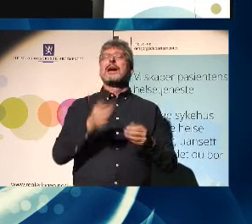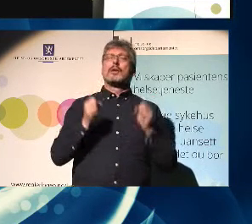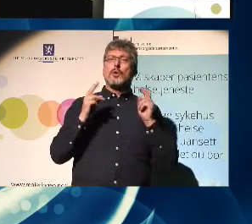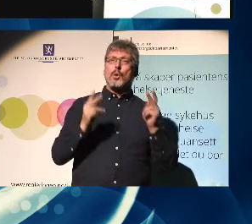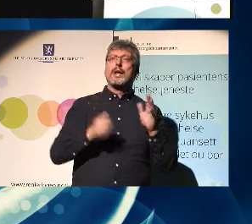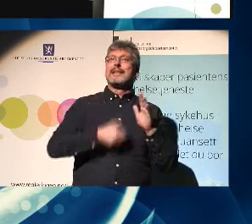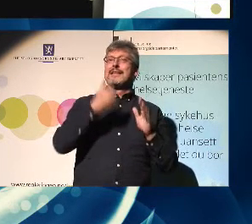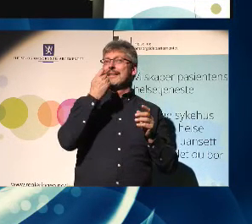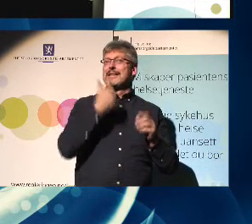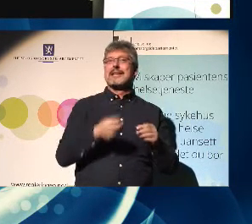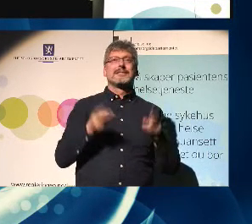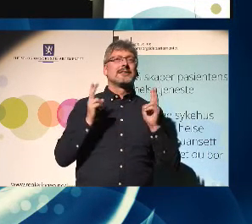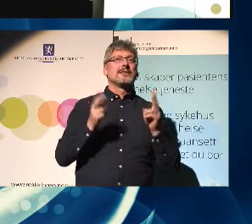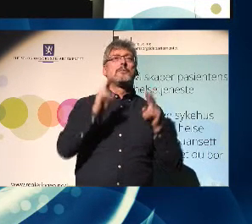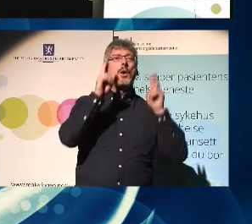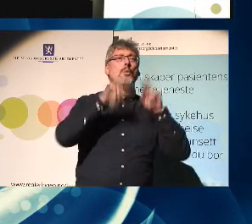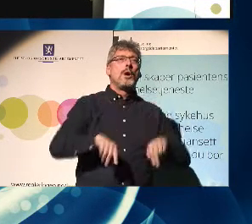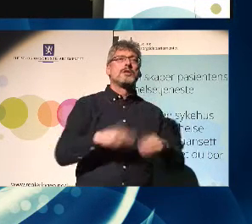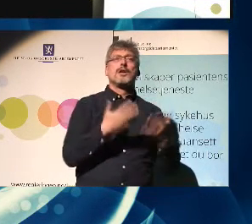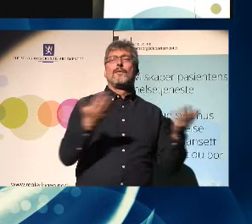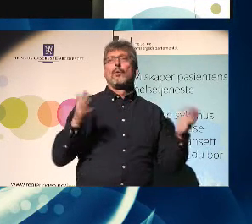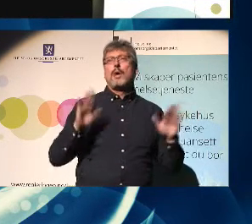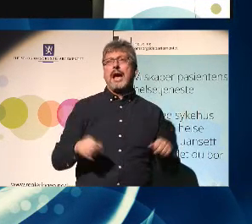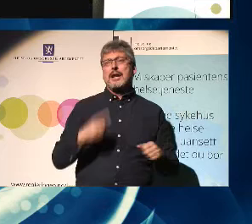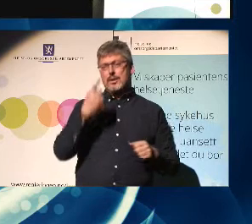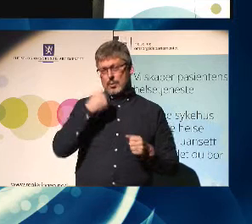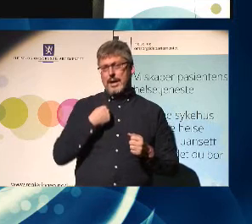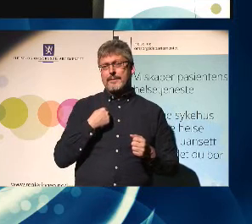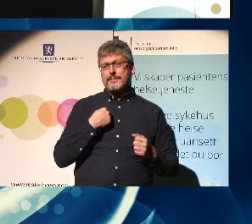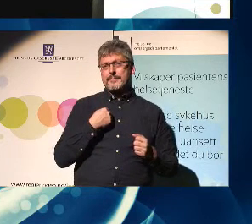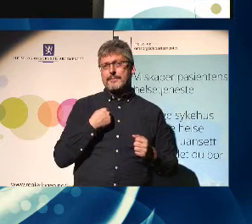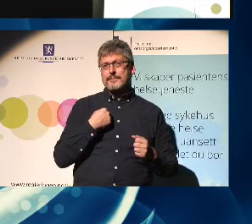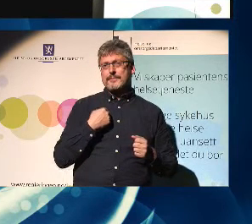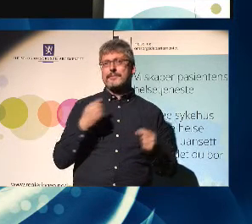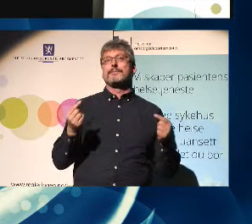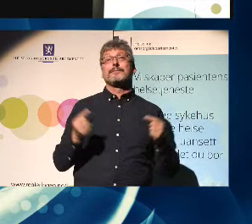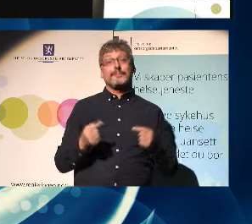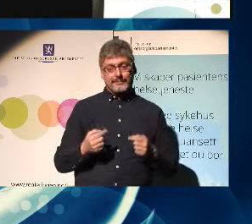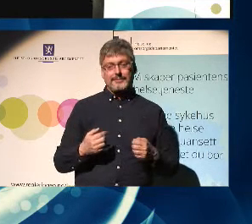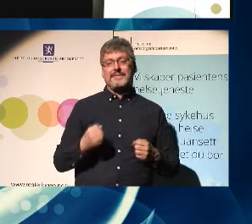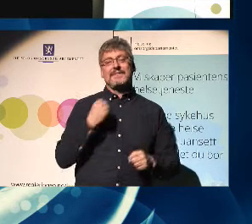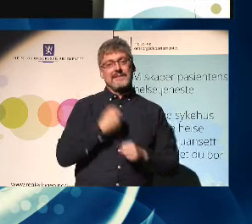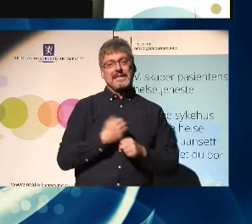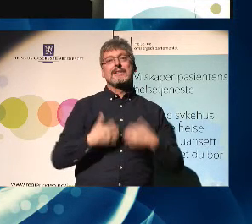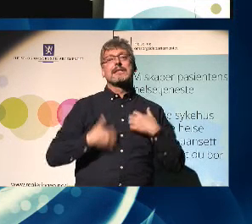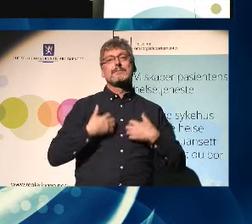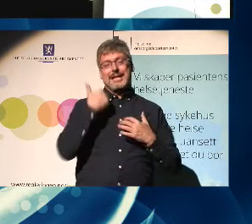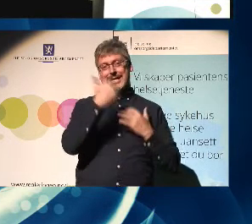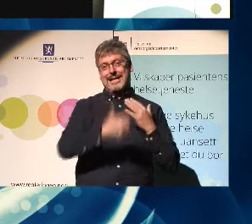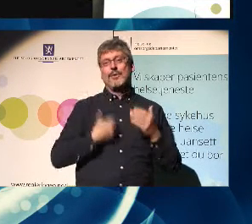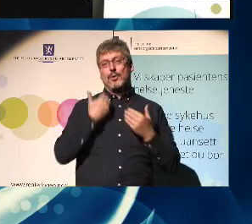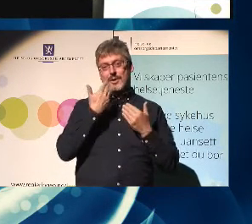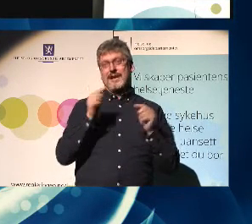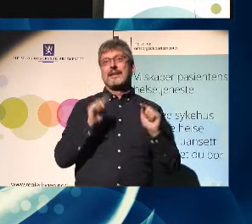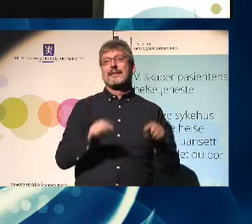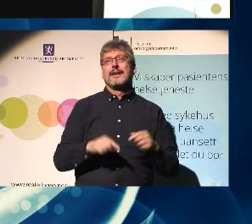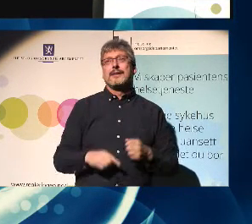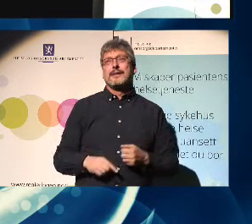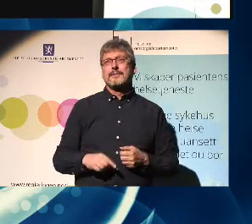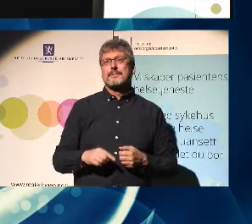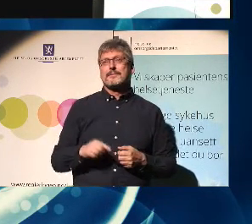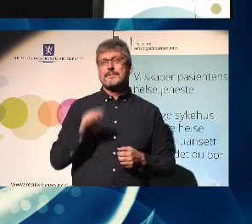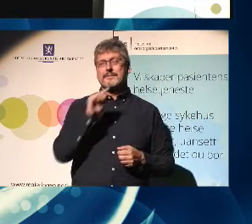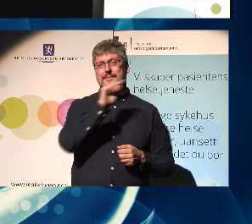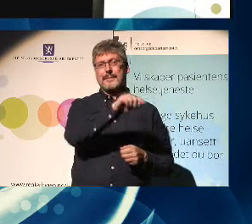det omtrent det samme uansett hvor du befinner deg, tror jeg. Men det har vært et veldig spennende år for meg å være der. Nede på brygga